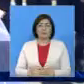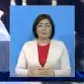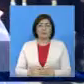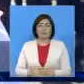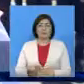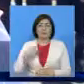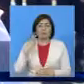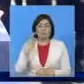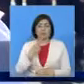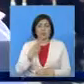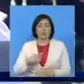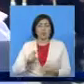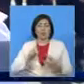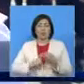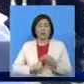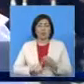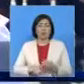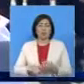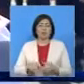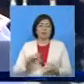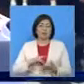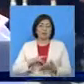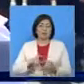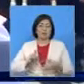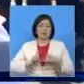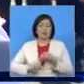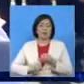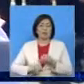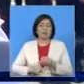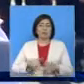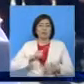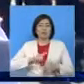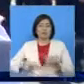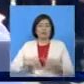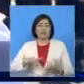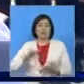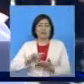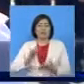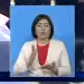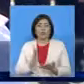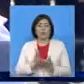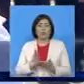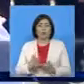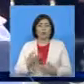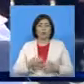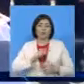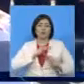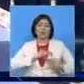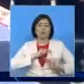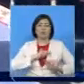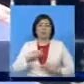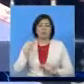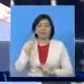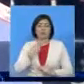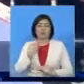жеке құрамға байланысты, және аудан орталығына байланысты қазірге жедел жылдамдық орталығы бар. Осы жерде жұмыс істеп жатқан. Енді жеке